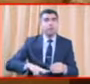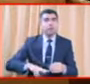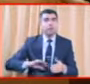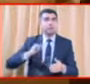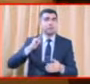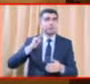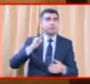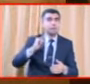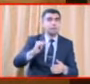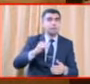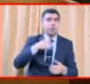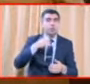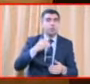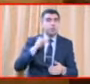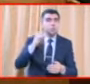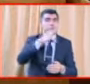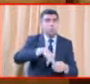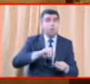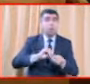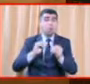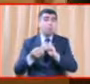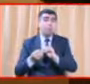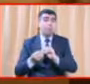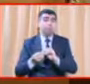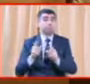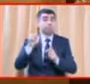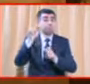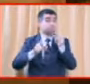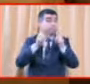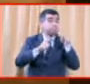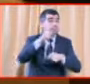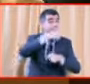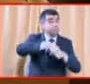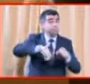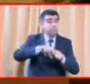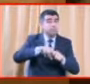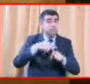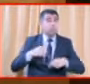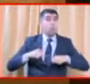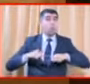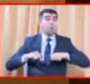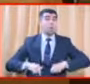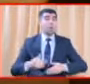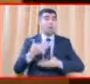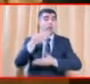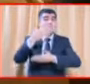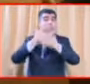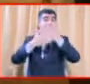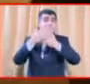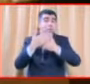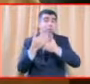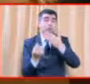أن المشكل أصبح في بعض الأحيان مشكل اجتماعي. ومن هذه الناحية فوزارة التعمير